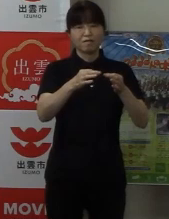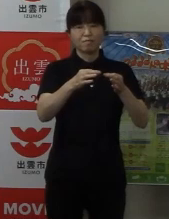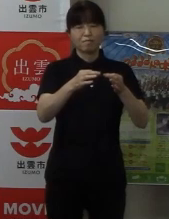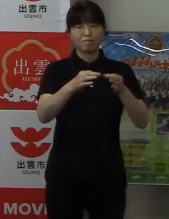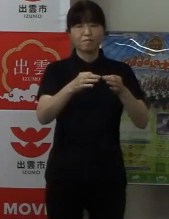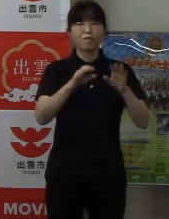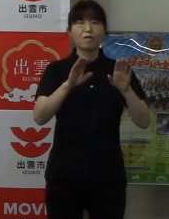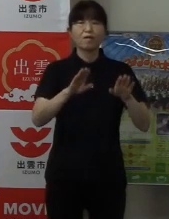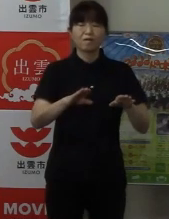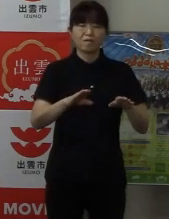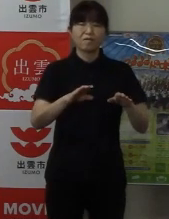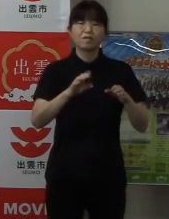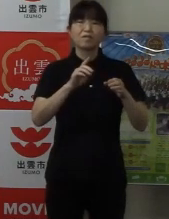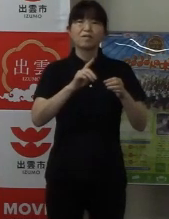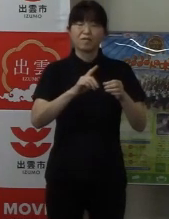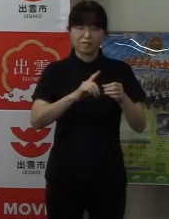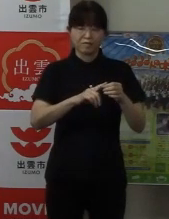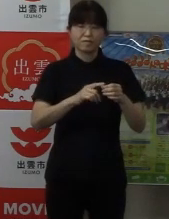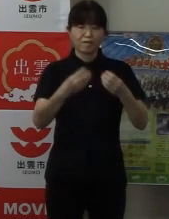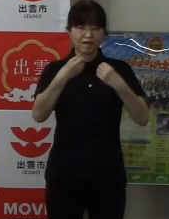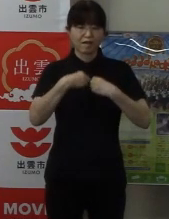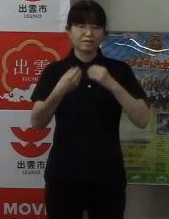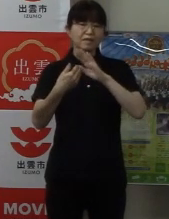ですね、そのようなことから、